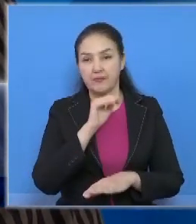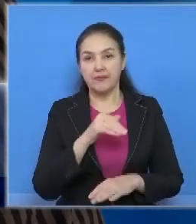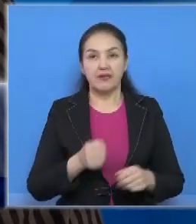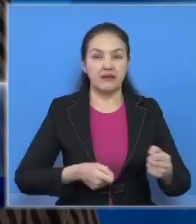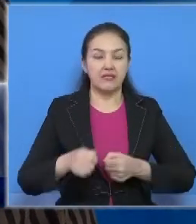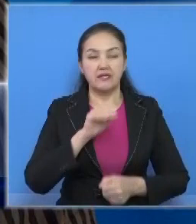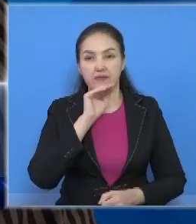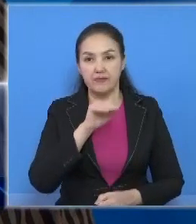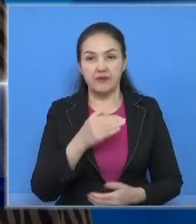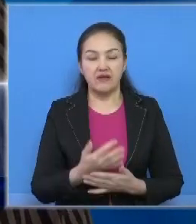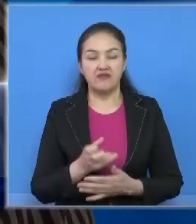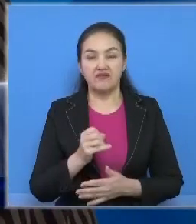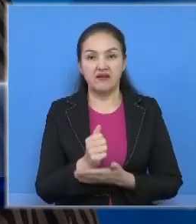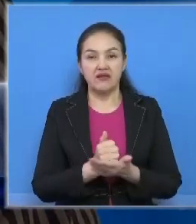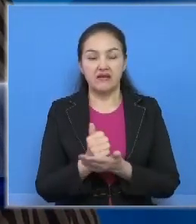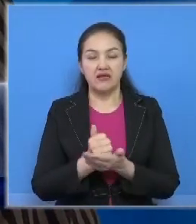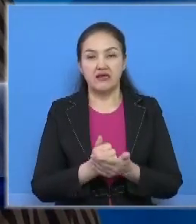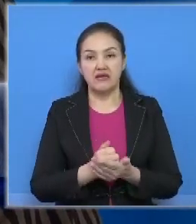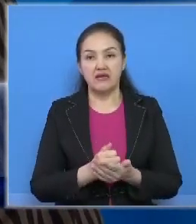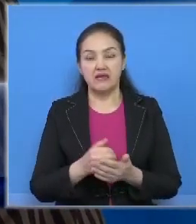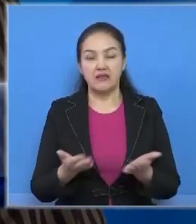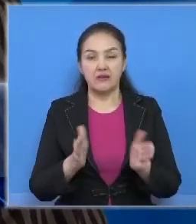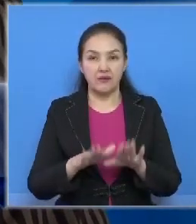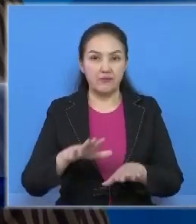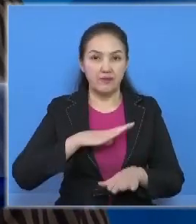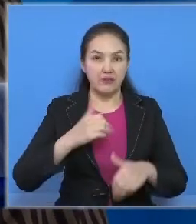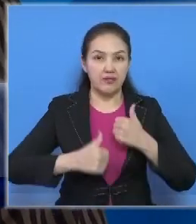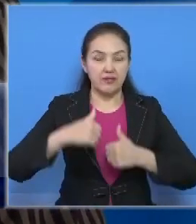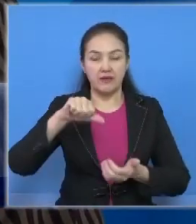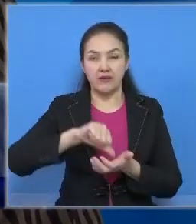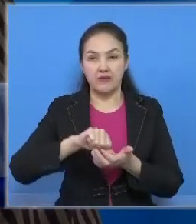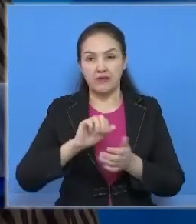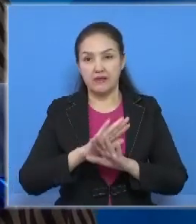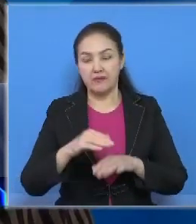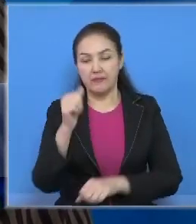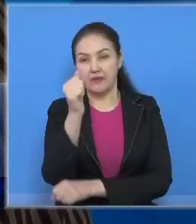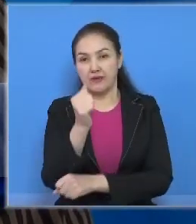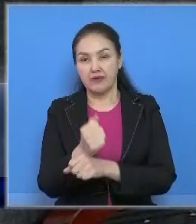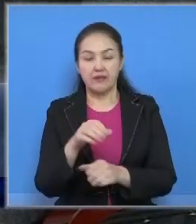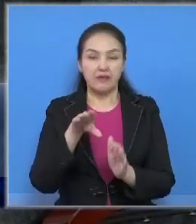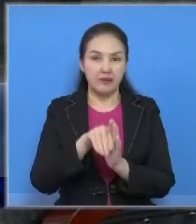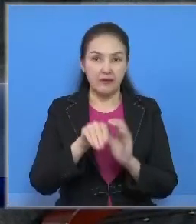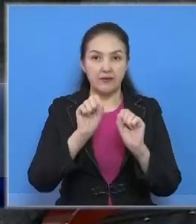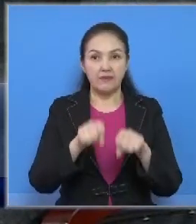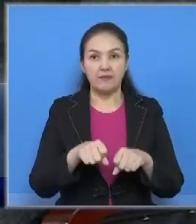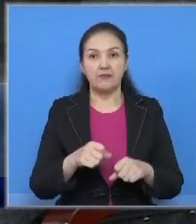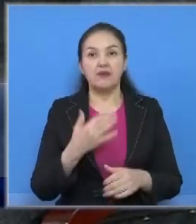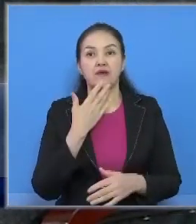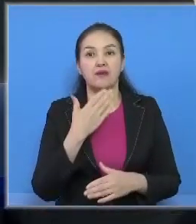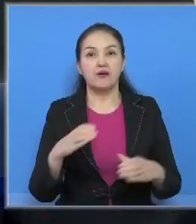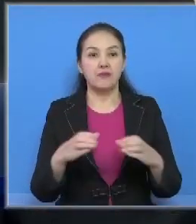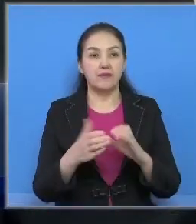мамандар, вакантық орын болған кезде олар солай конкурсқа қатыспай қызметке тағайындалады. Ұлттық жобаларды іске